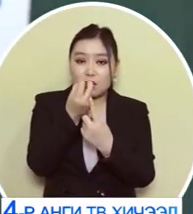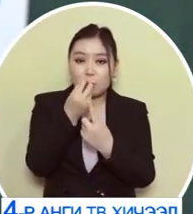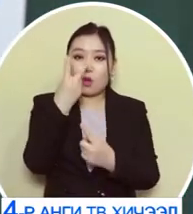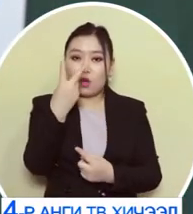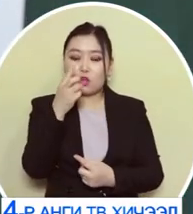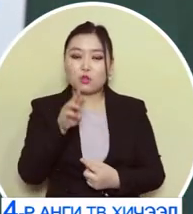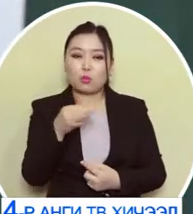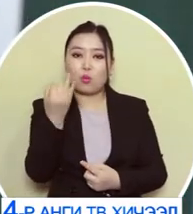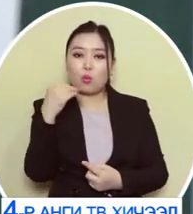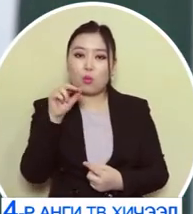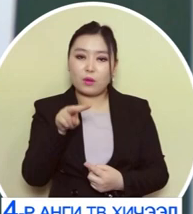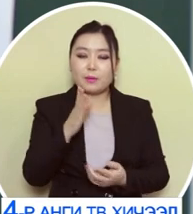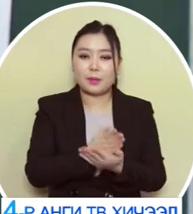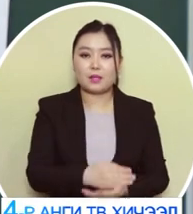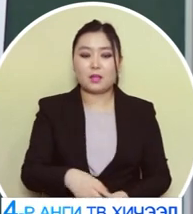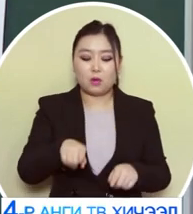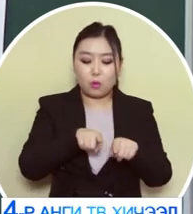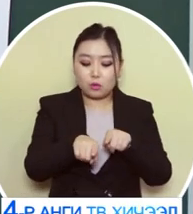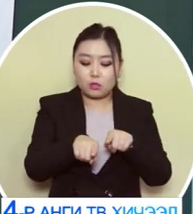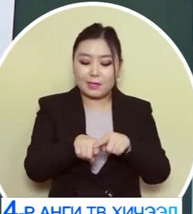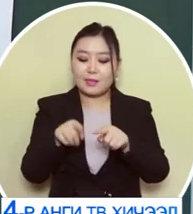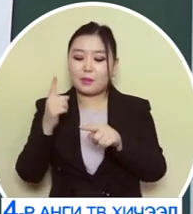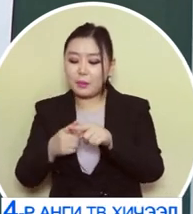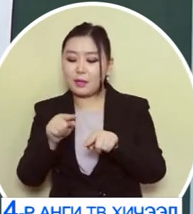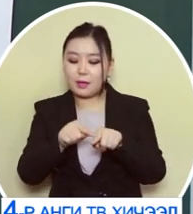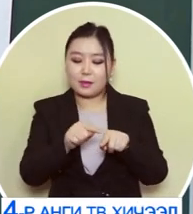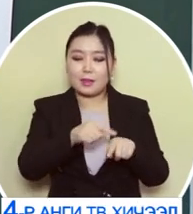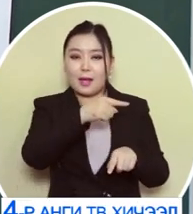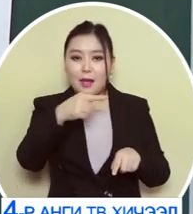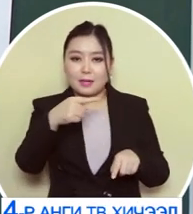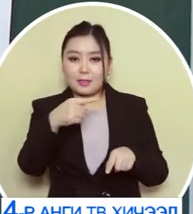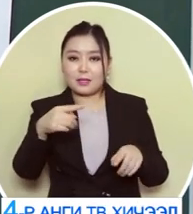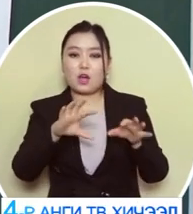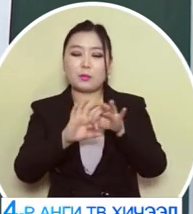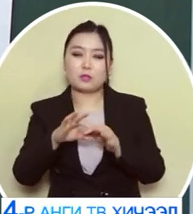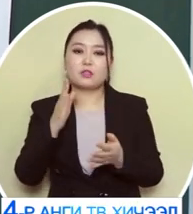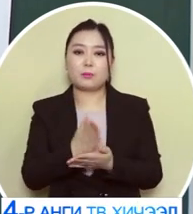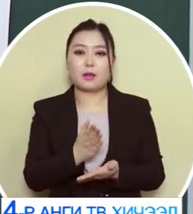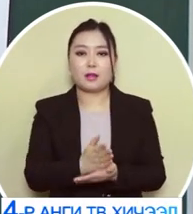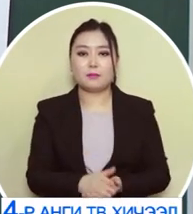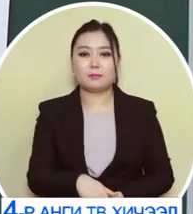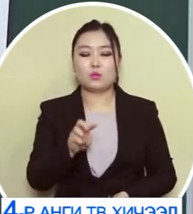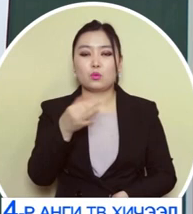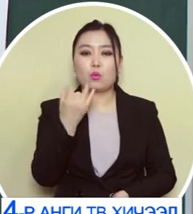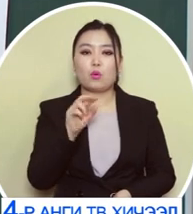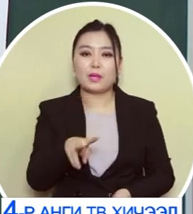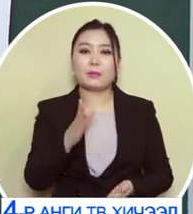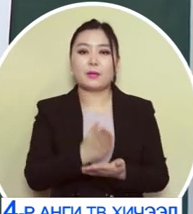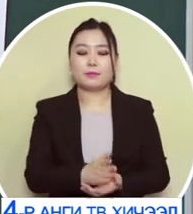Оның себебі электр шамының полюсы болмайтындықтан, ал диод шамының екі полюсы болады. Ұзын сирағы қосу,